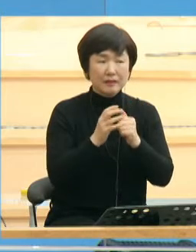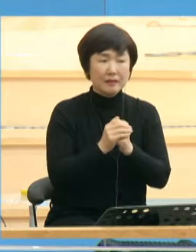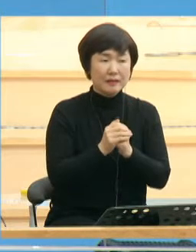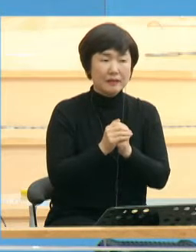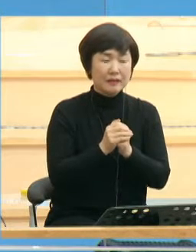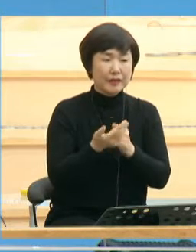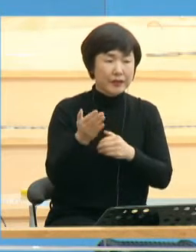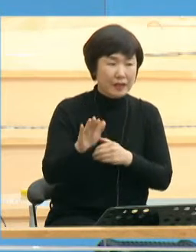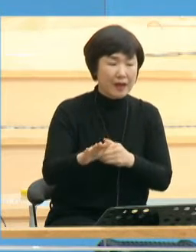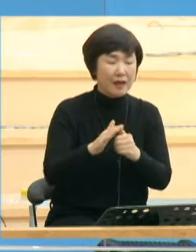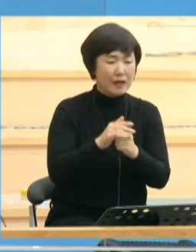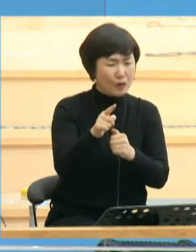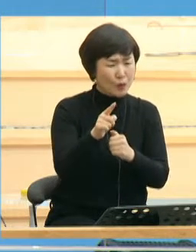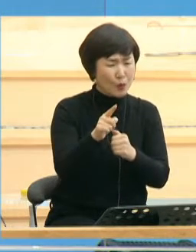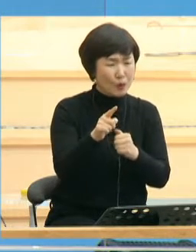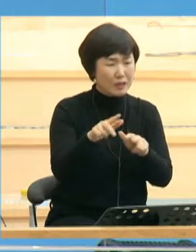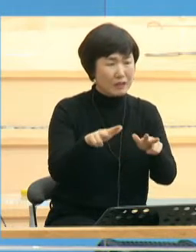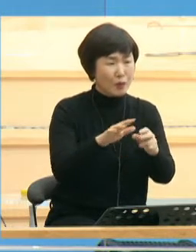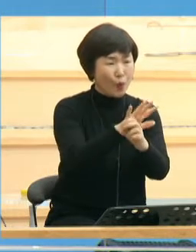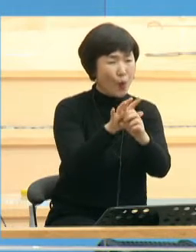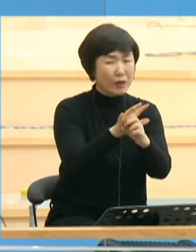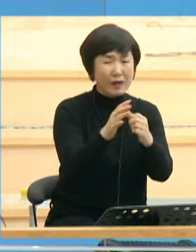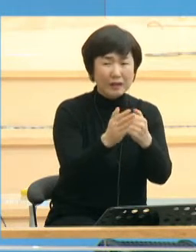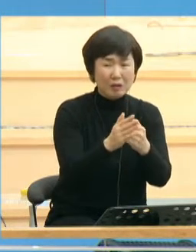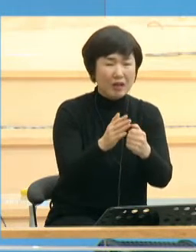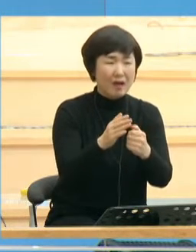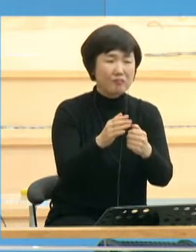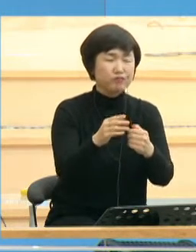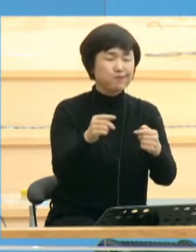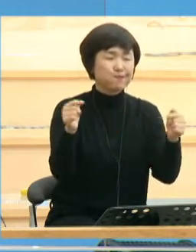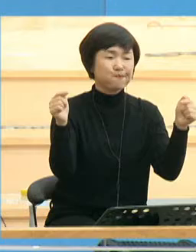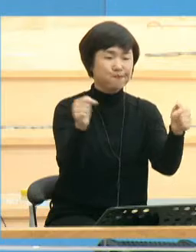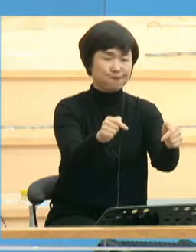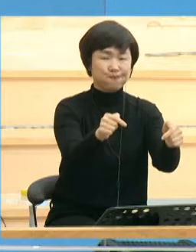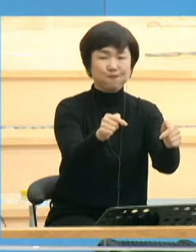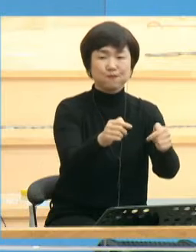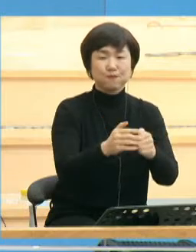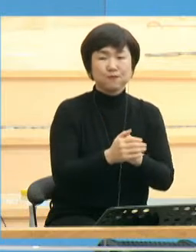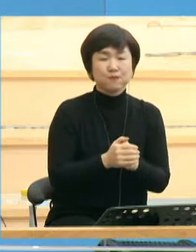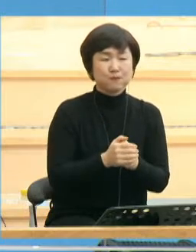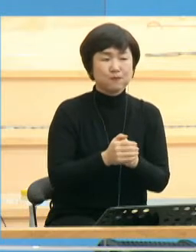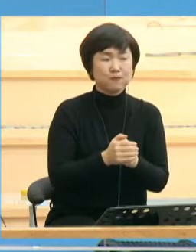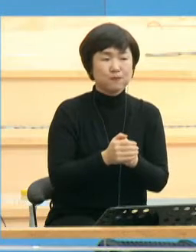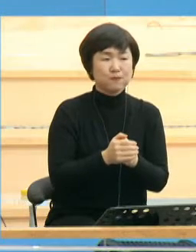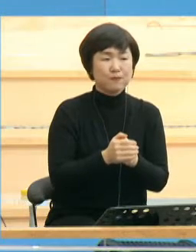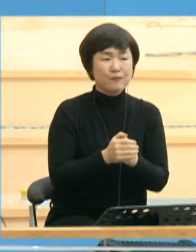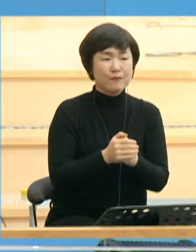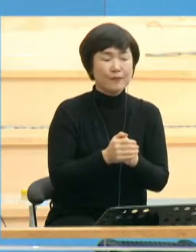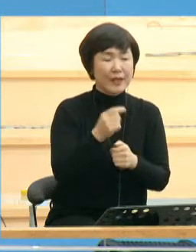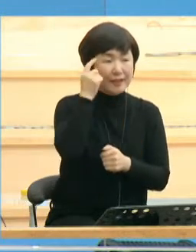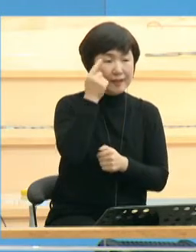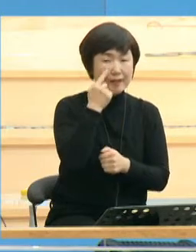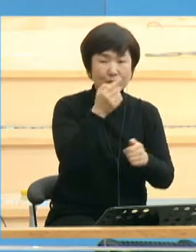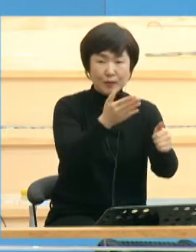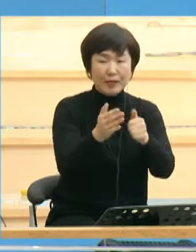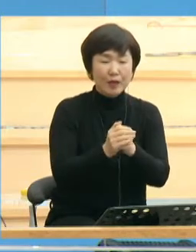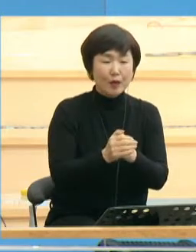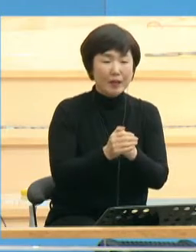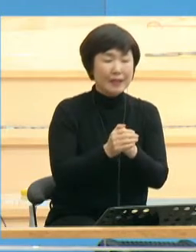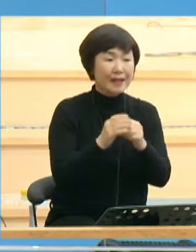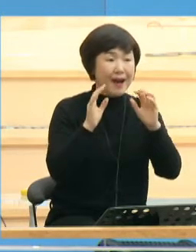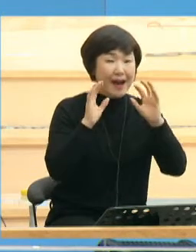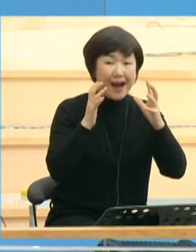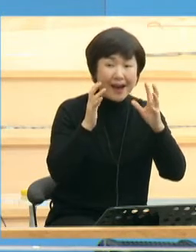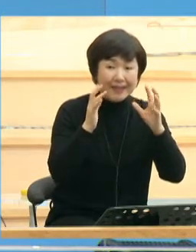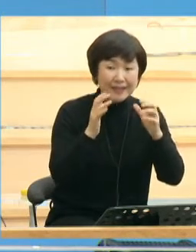그마저도 코로나 땜에 더 주로 써 이 말이 무슨 말이냐 여러분 생각해 보시길 바랍니다 주일학교에 아이들이